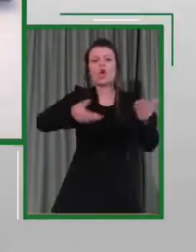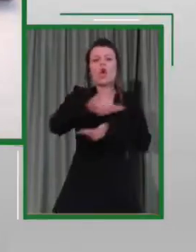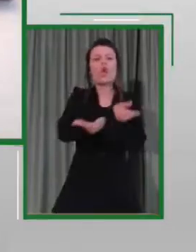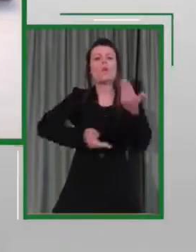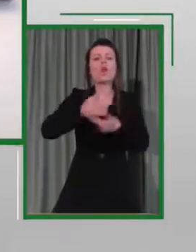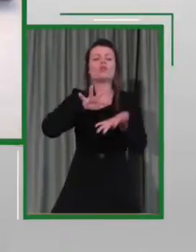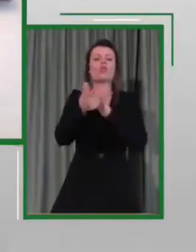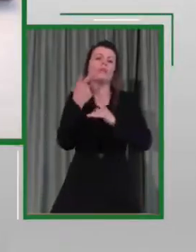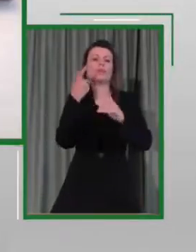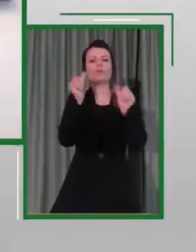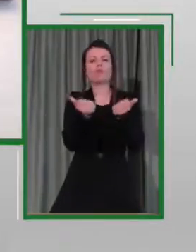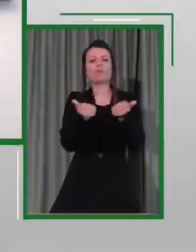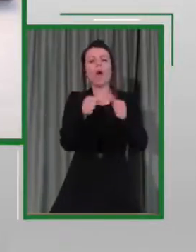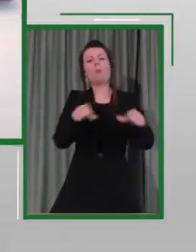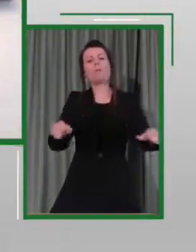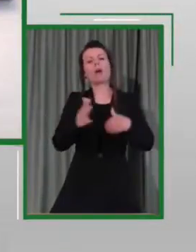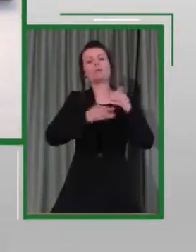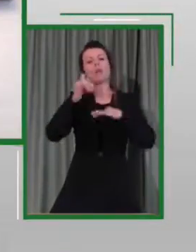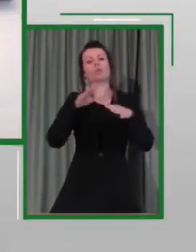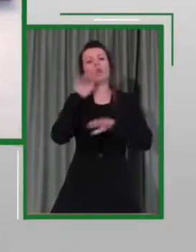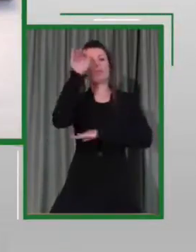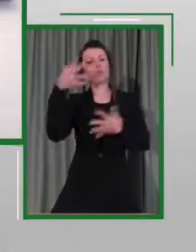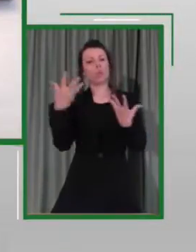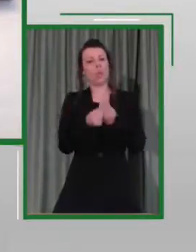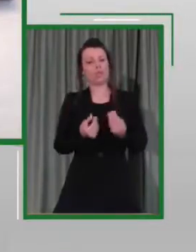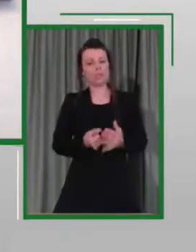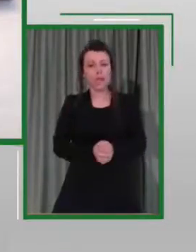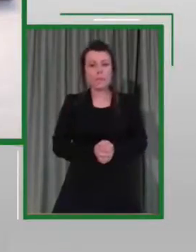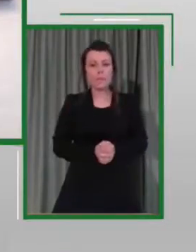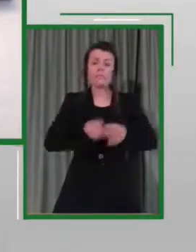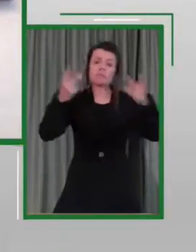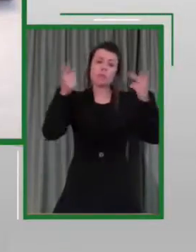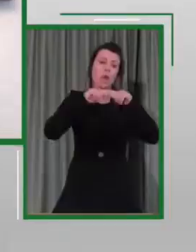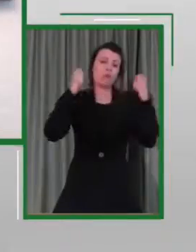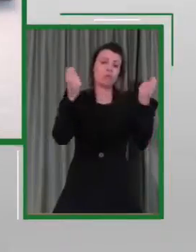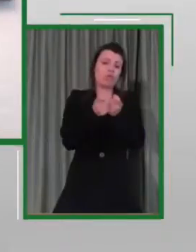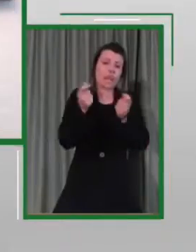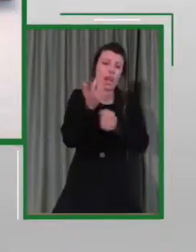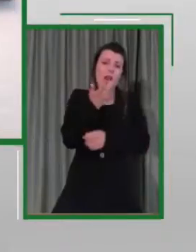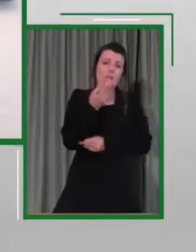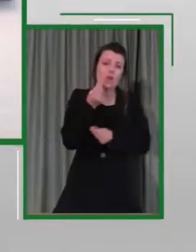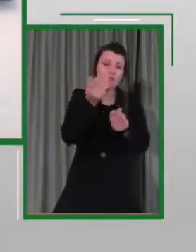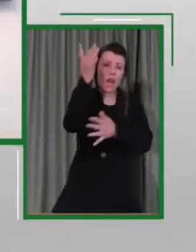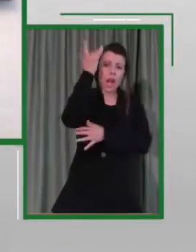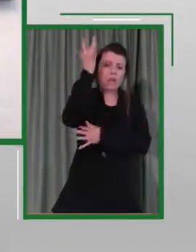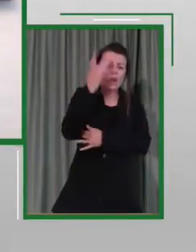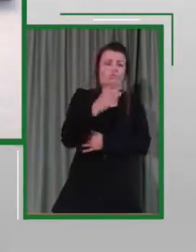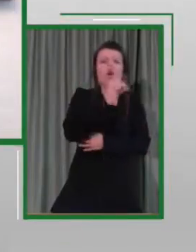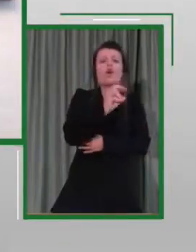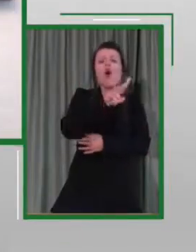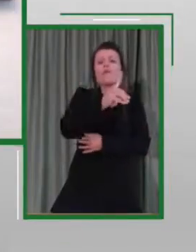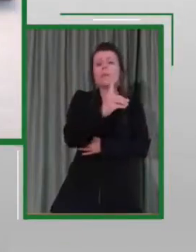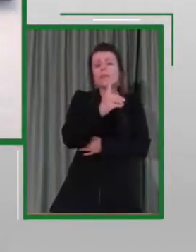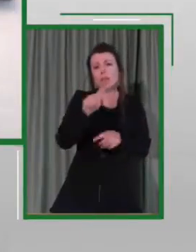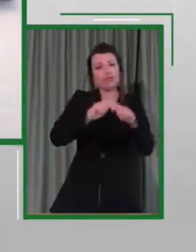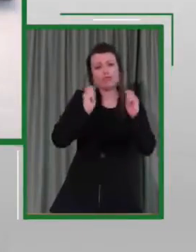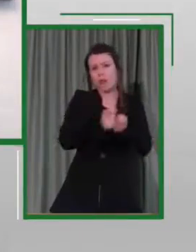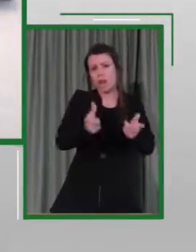considerazione generale: il Covid ci ha messo in grande difficoltà dal punto di vista ovviamente della vita